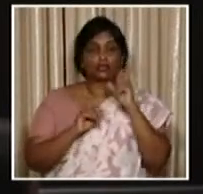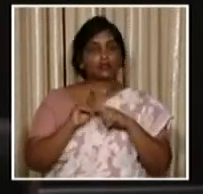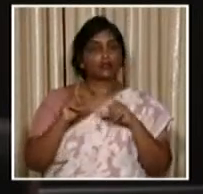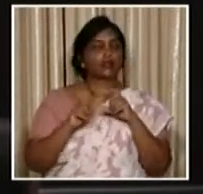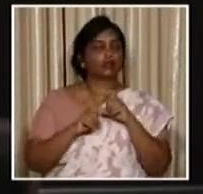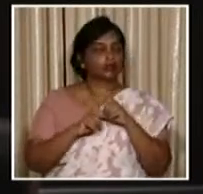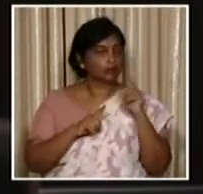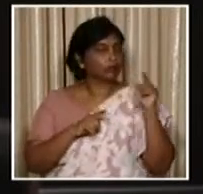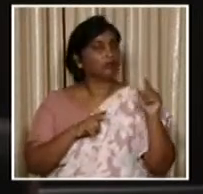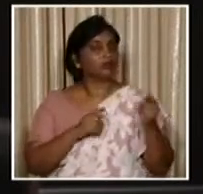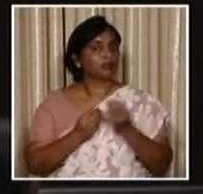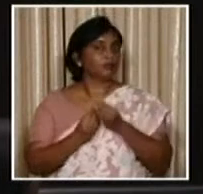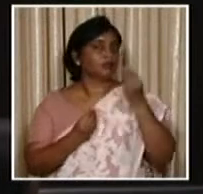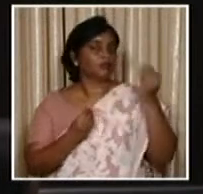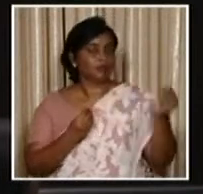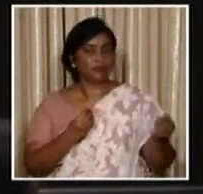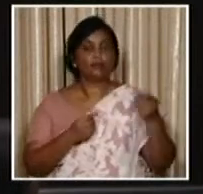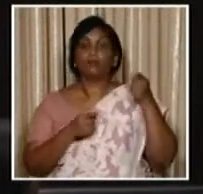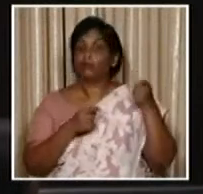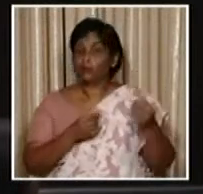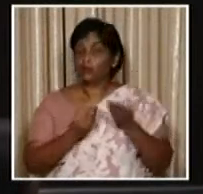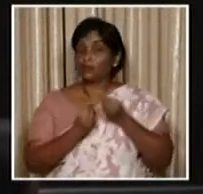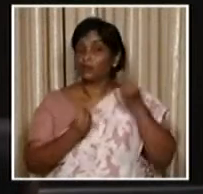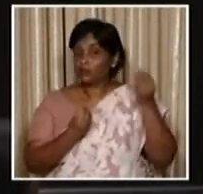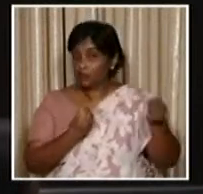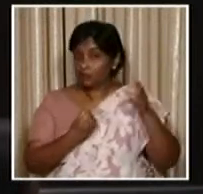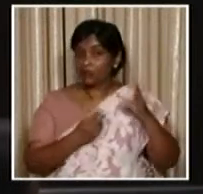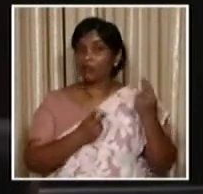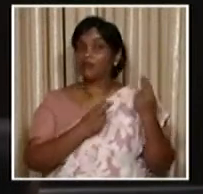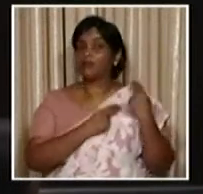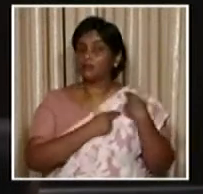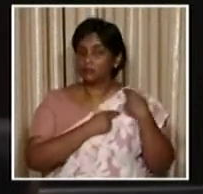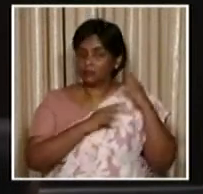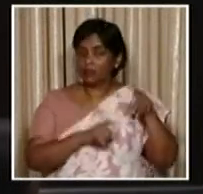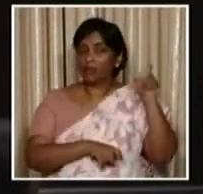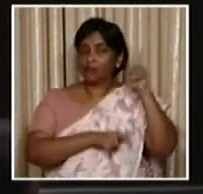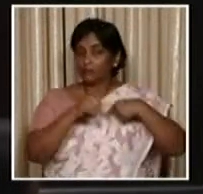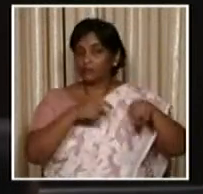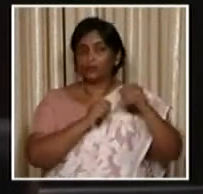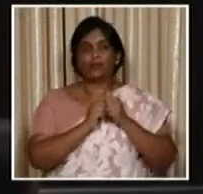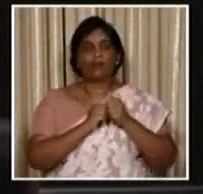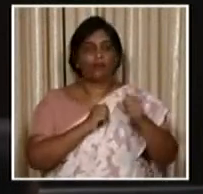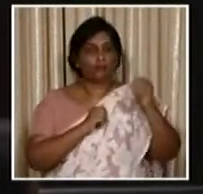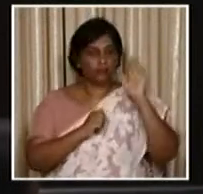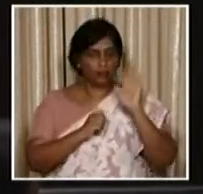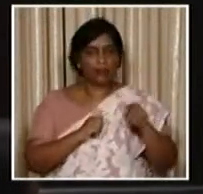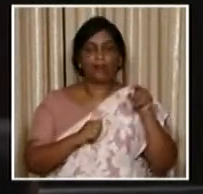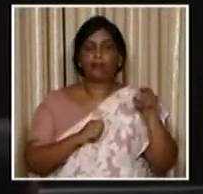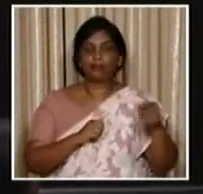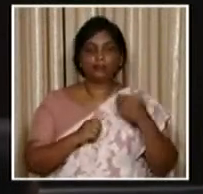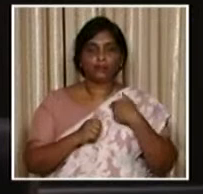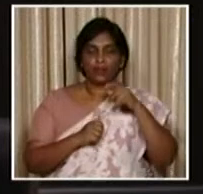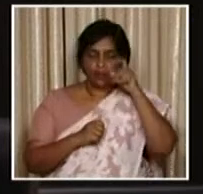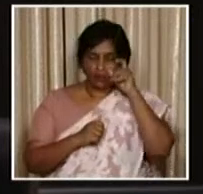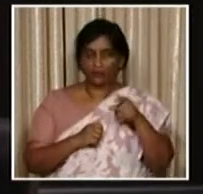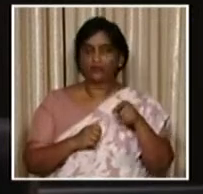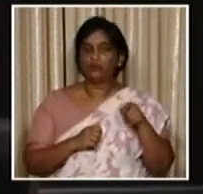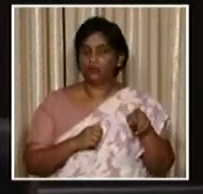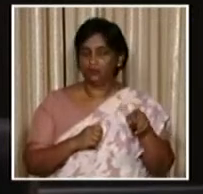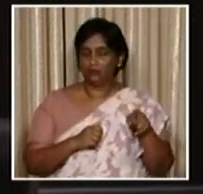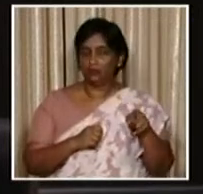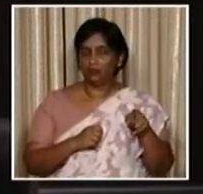පරීක්ෂණ දෙපාර්තමේන්තුවට බාර දෙනවා හැබැයි බාර දුන්නාම මේ වගකීම් දරන අය ඒ කටයුතු කරගෙන යනවා හැබැයි මම දැක්කා